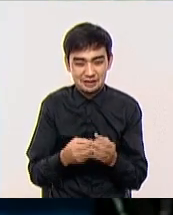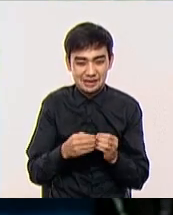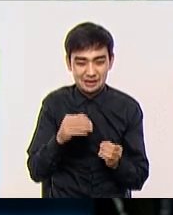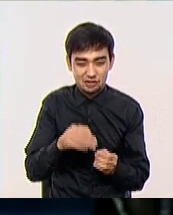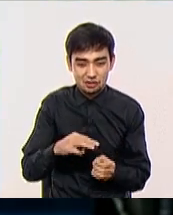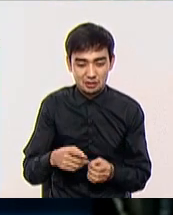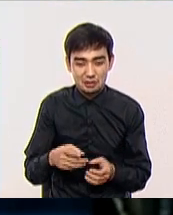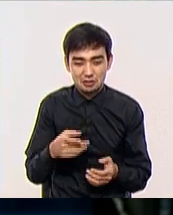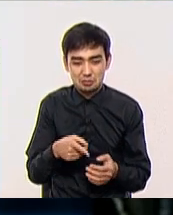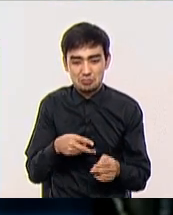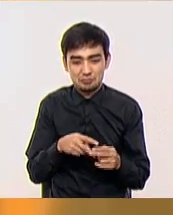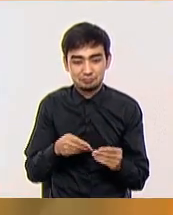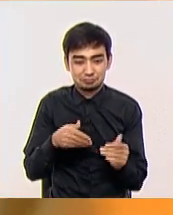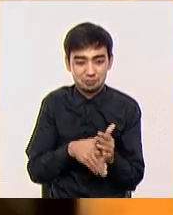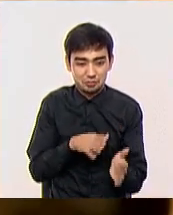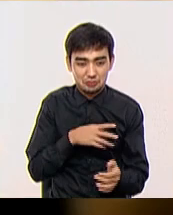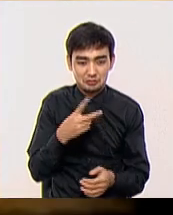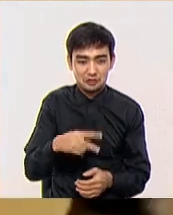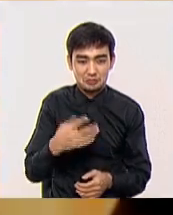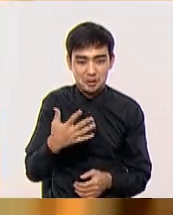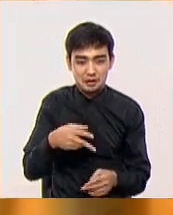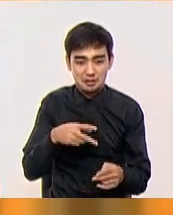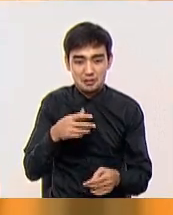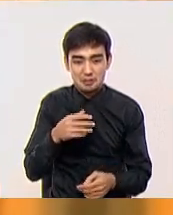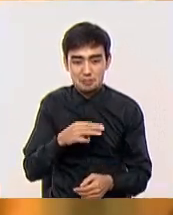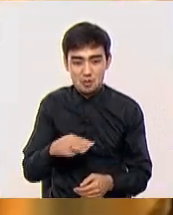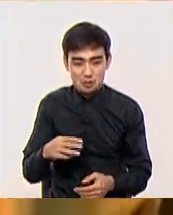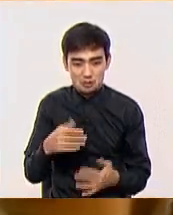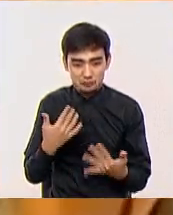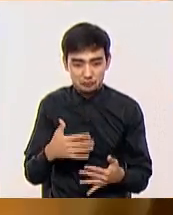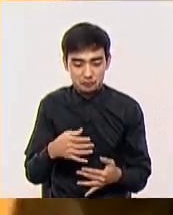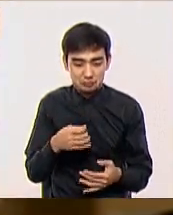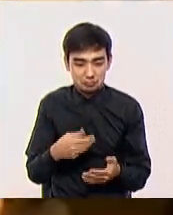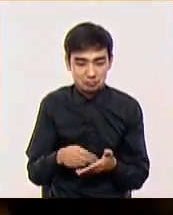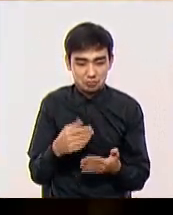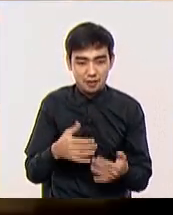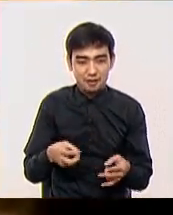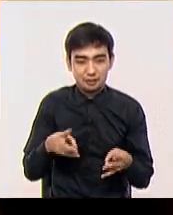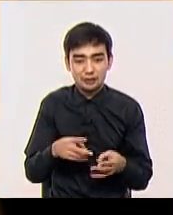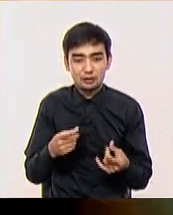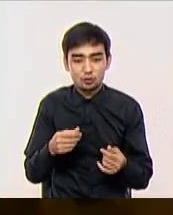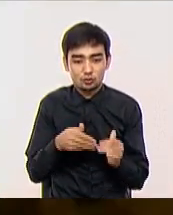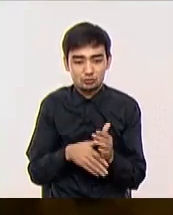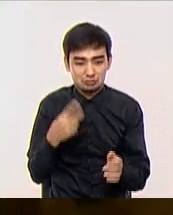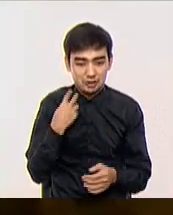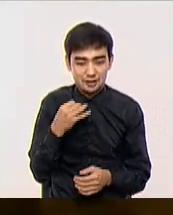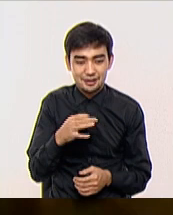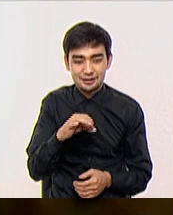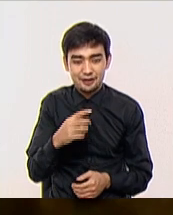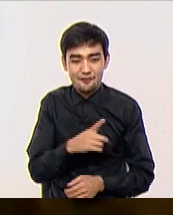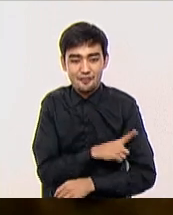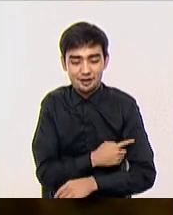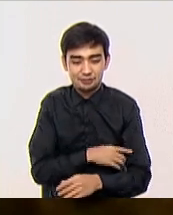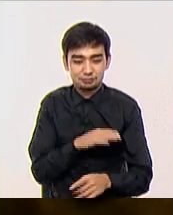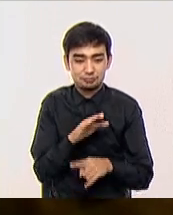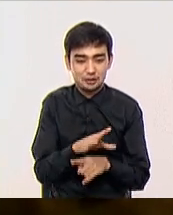10 000 тенге, окупятся из вложенного только 25 500 000. Вот только, согласно последнему постановлению санврача, заполняемость зала